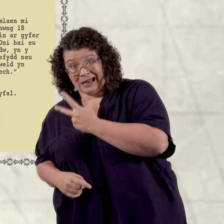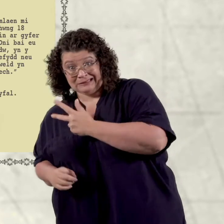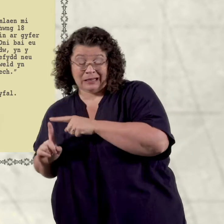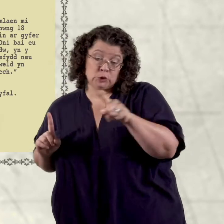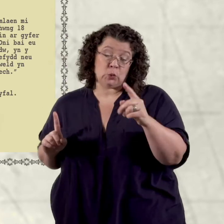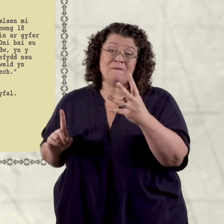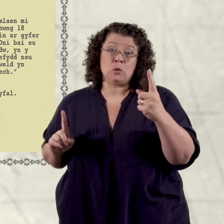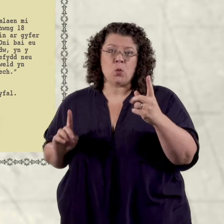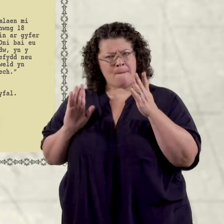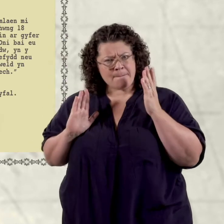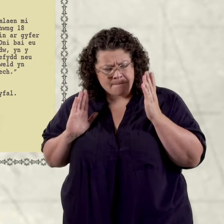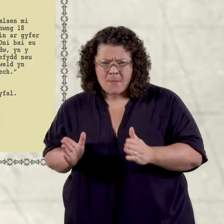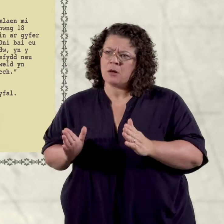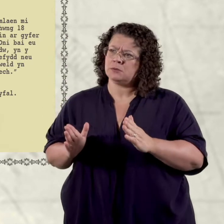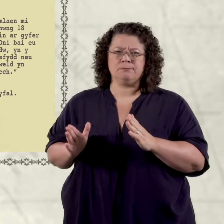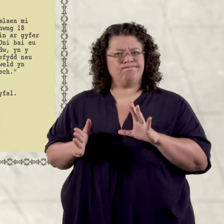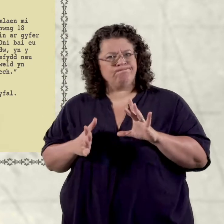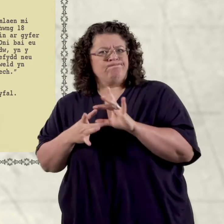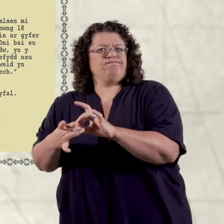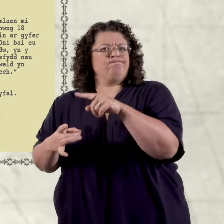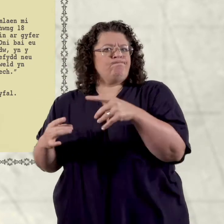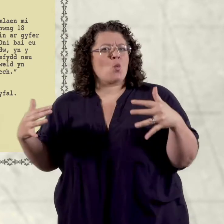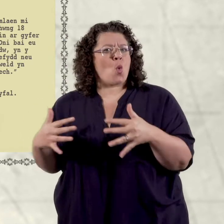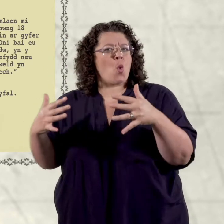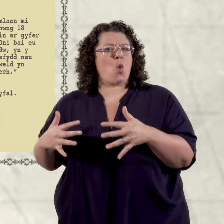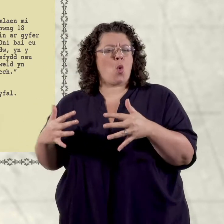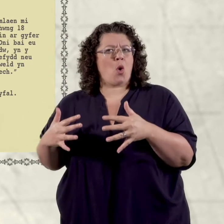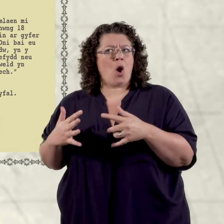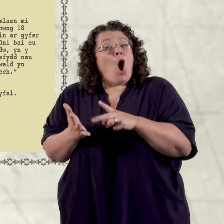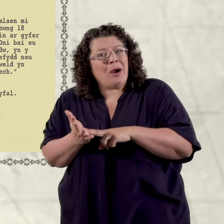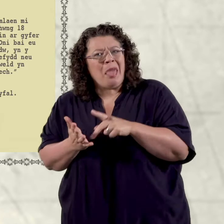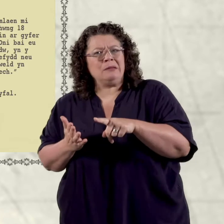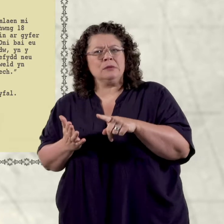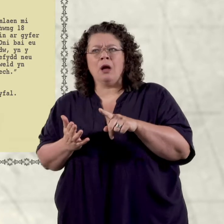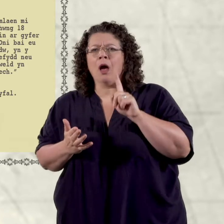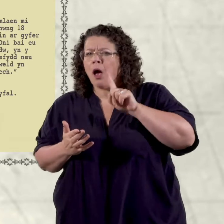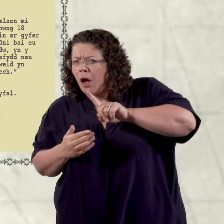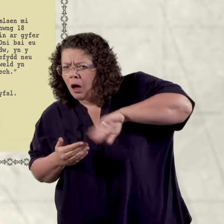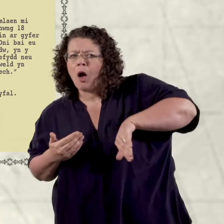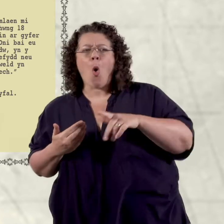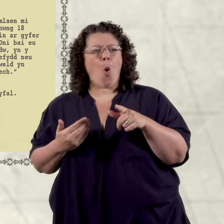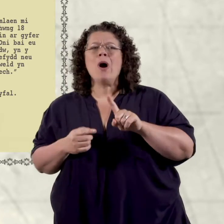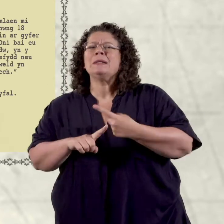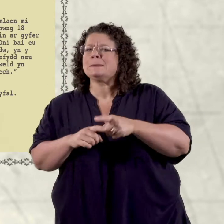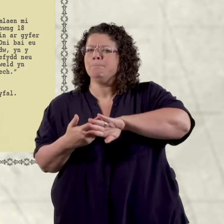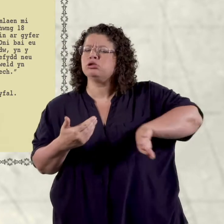18 a 41 ymrestru gyda'r fyddin ar gyfer ymladd yn y rhyfel mawr.